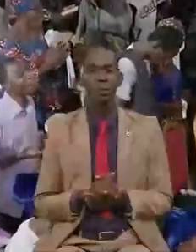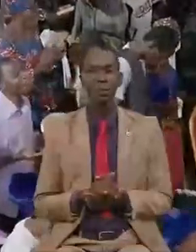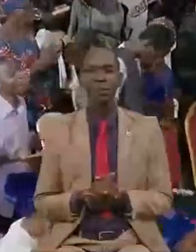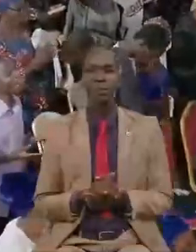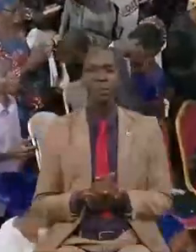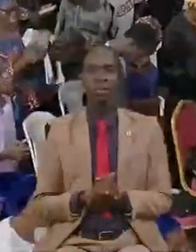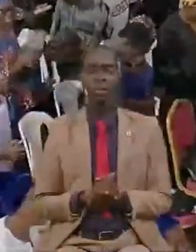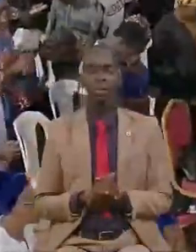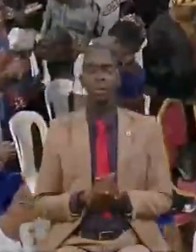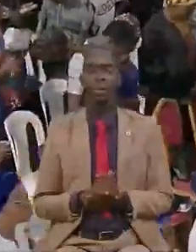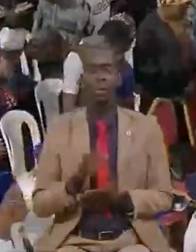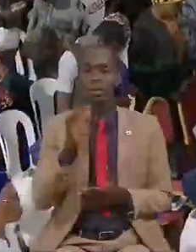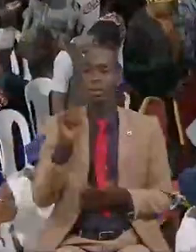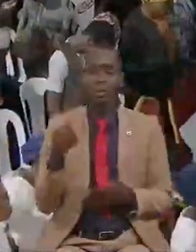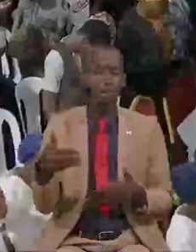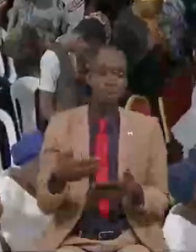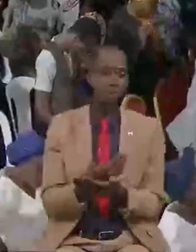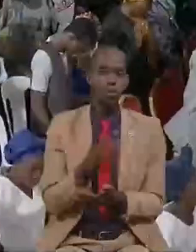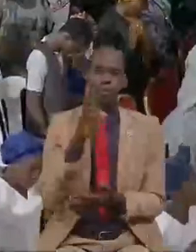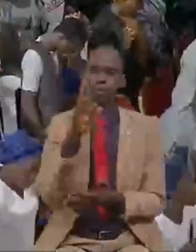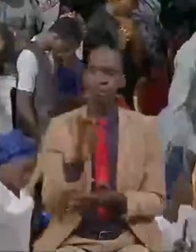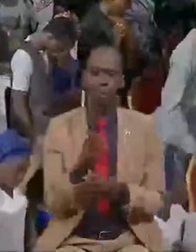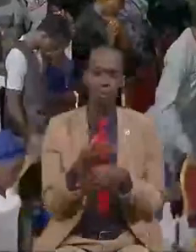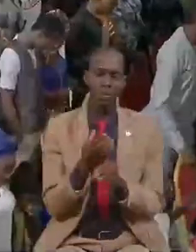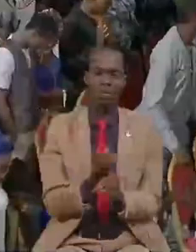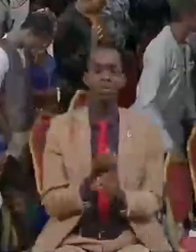Une nouvelle recréation.